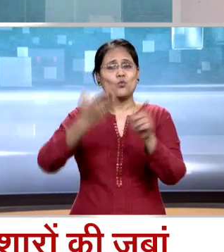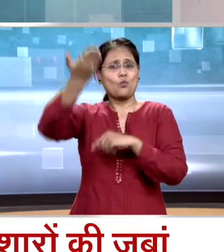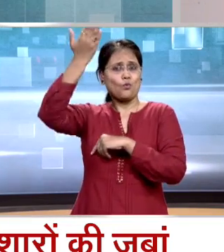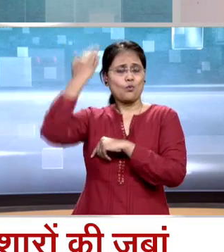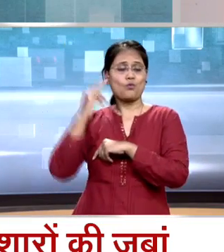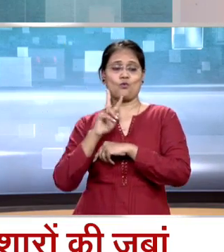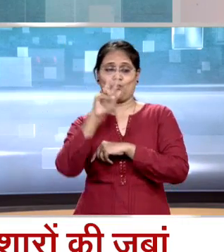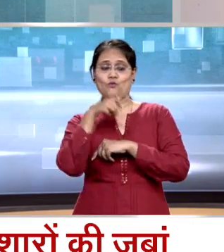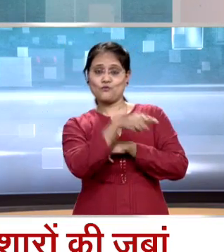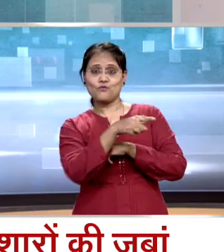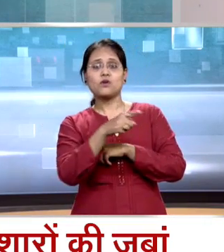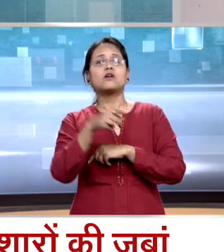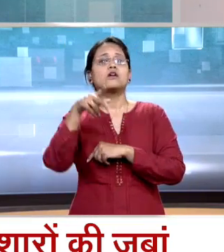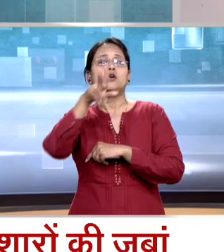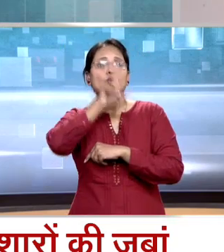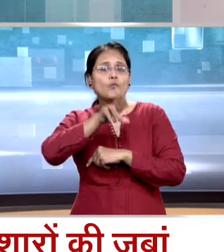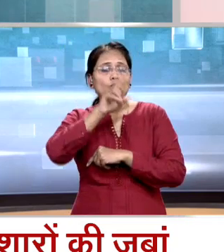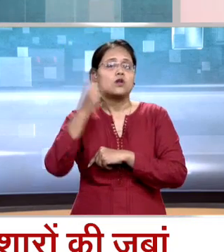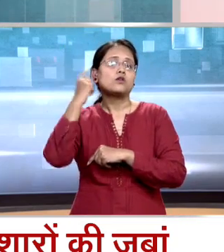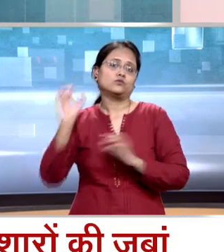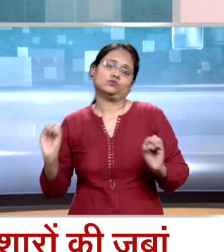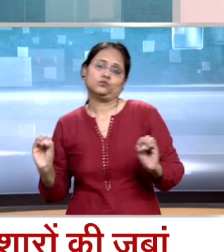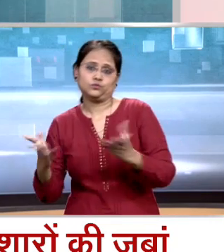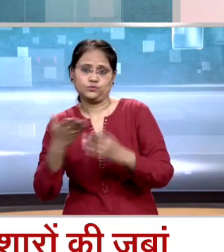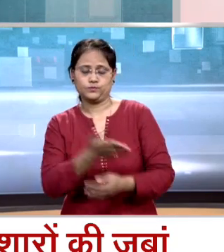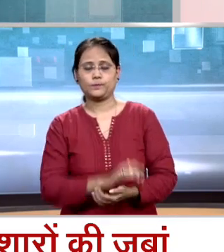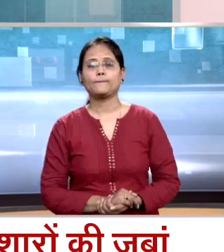पहले विभा ने बोलना और सुनना शुरू किया।